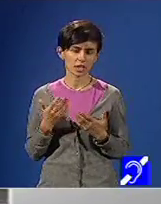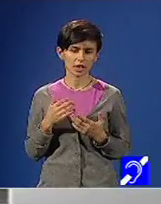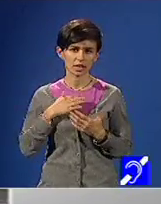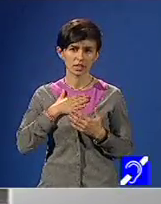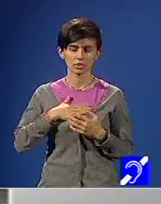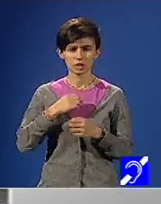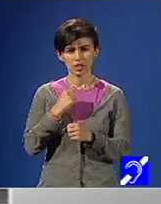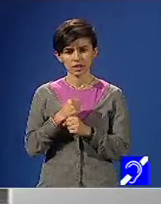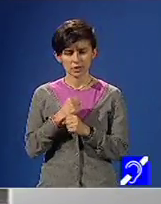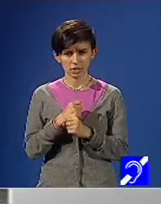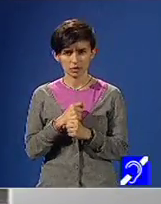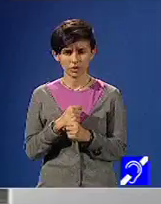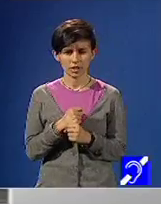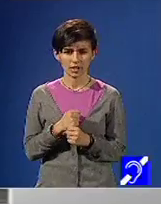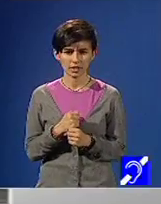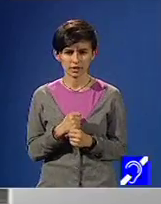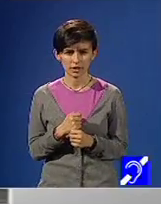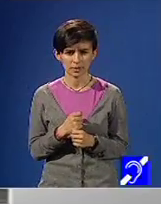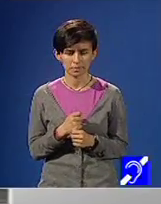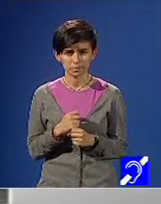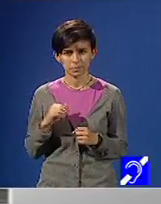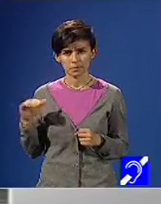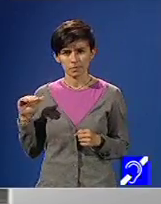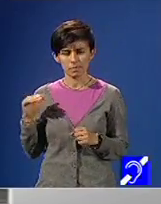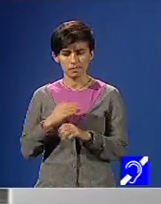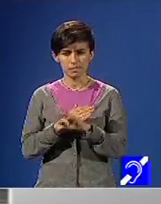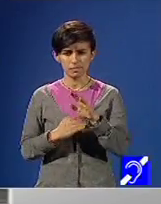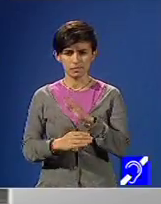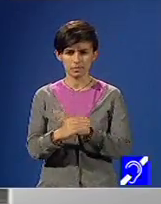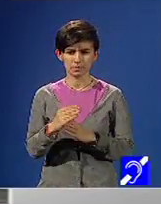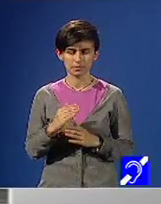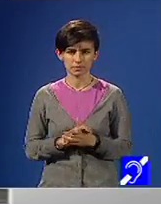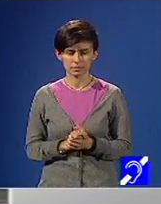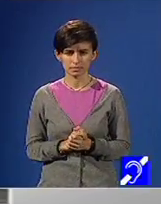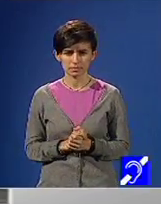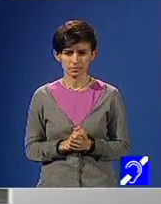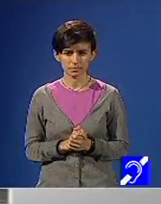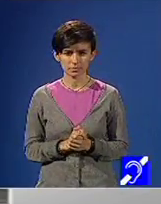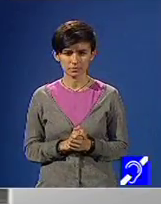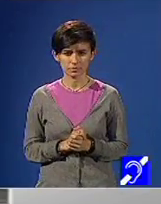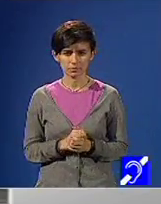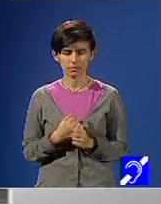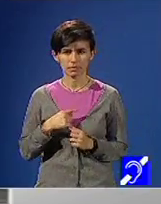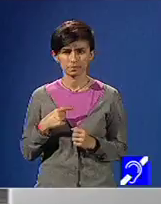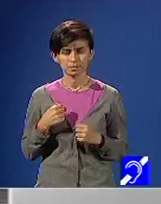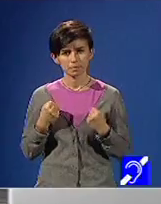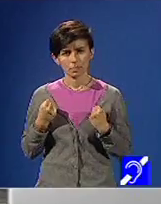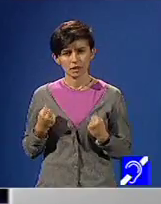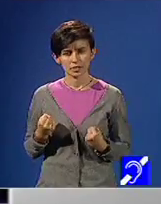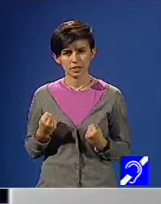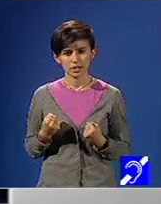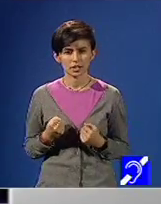de a lucra cu copii cu dizabilități. Însă este dificil să asigur